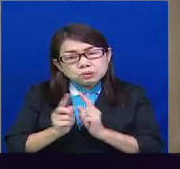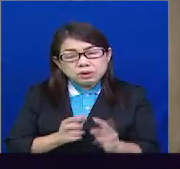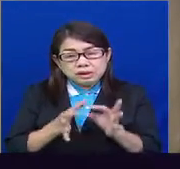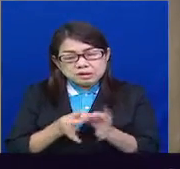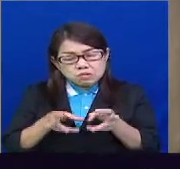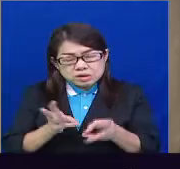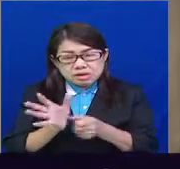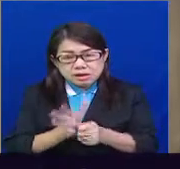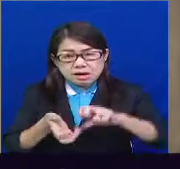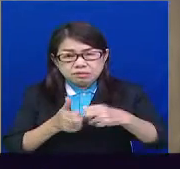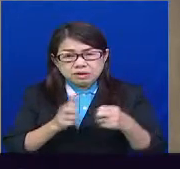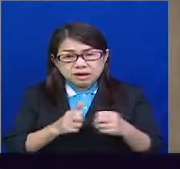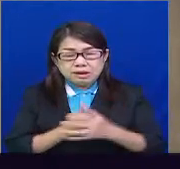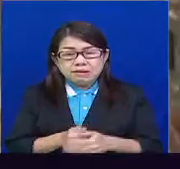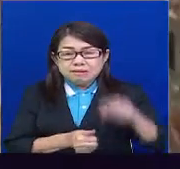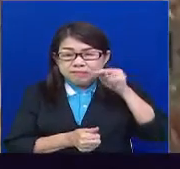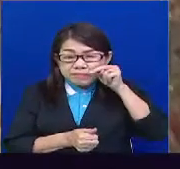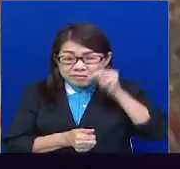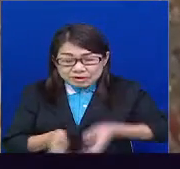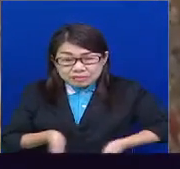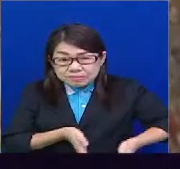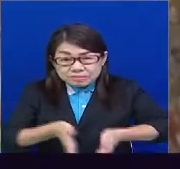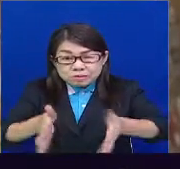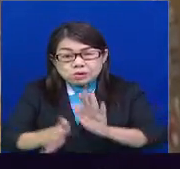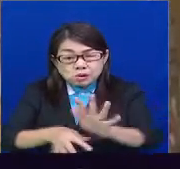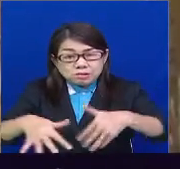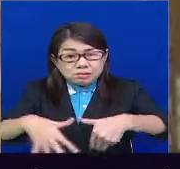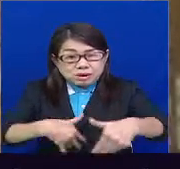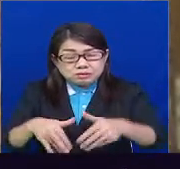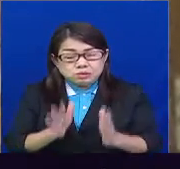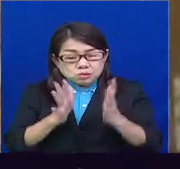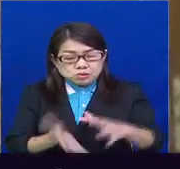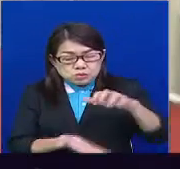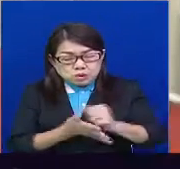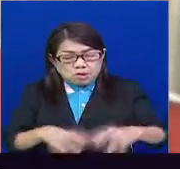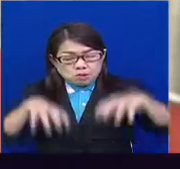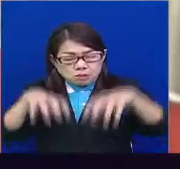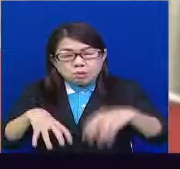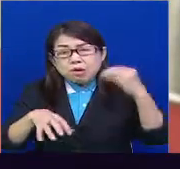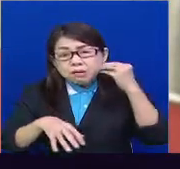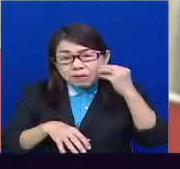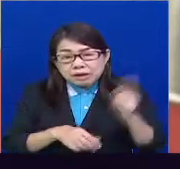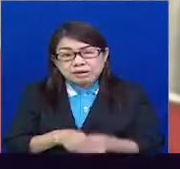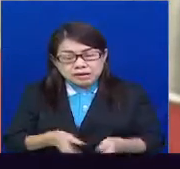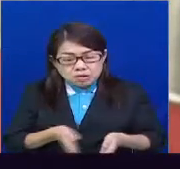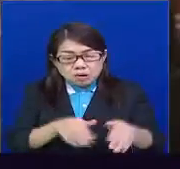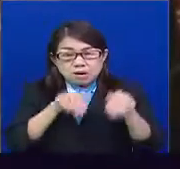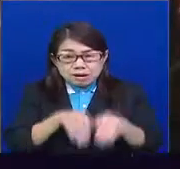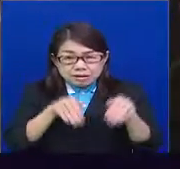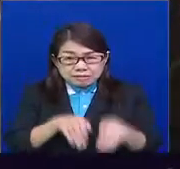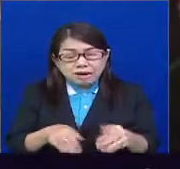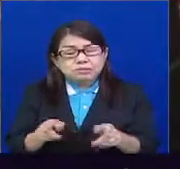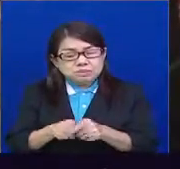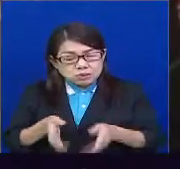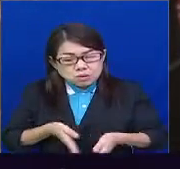ไขปัญหารุกล้ำลำน้ำสาธารณะทั้งในส่วนของครองลาดพร้าวและครองเปรนประชากรภาพรวมก็ได้มีการทำความเข้าใจ